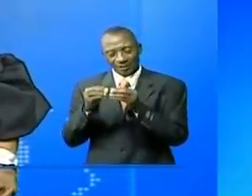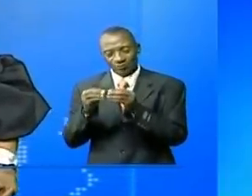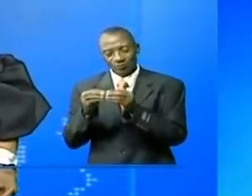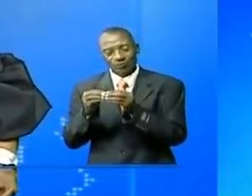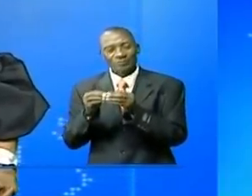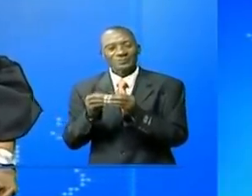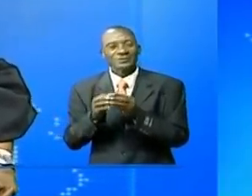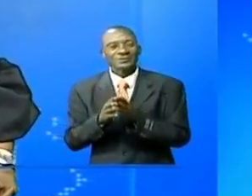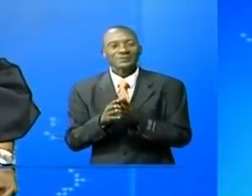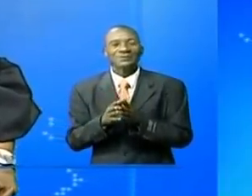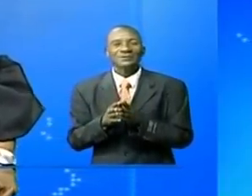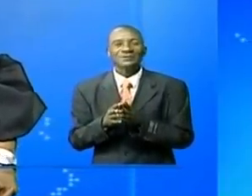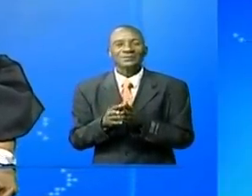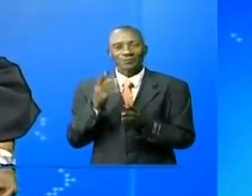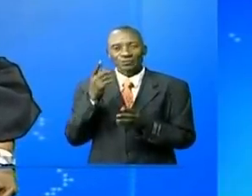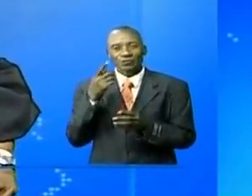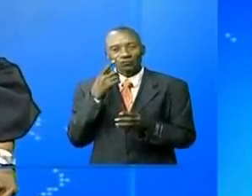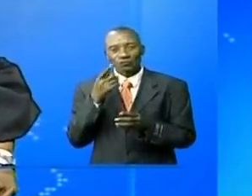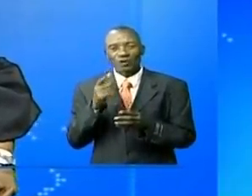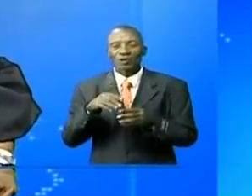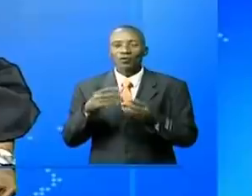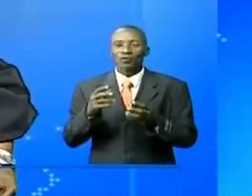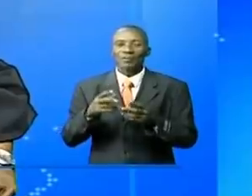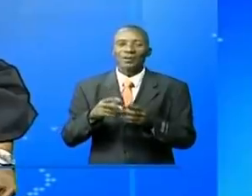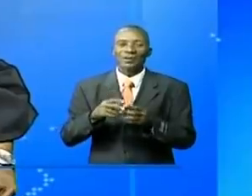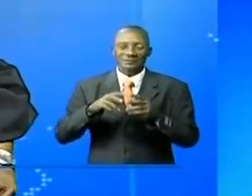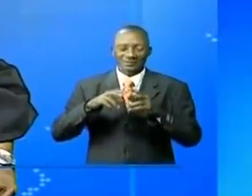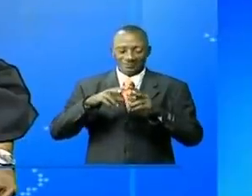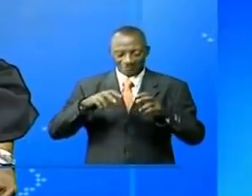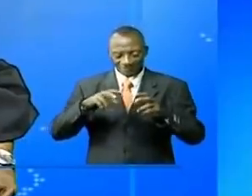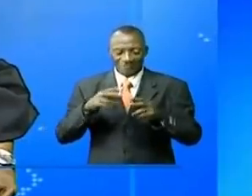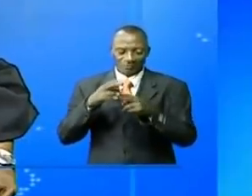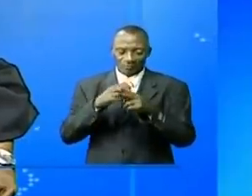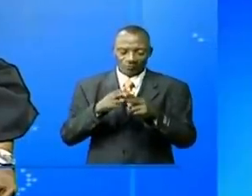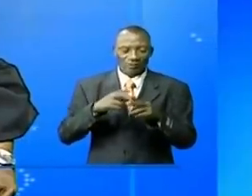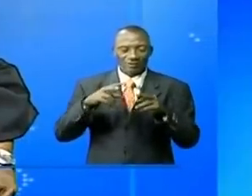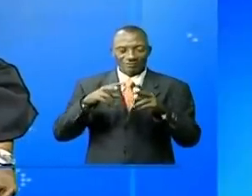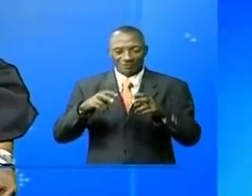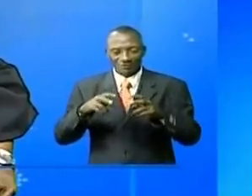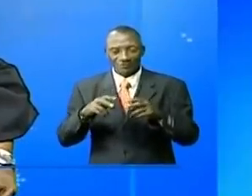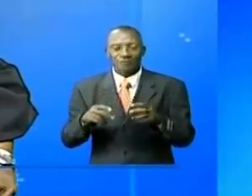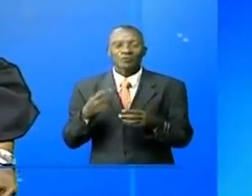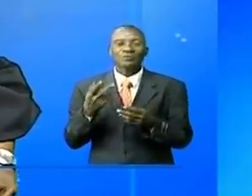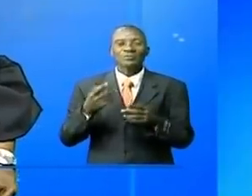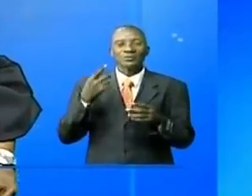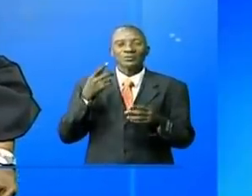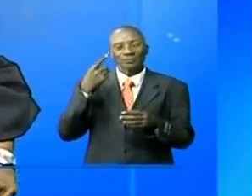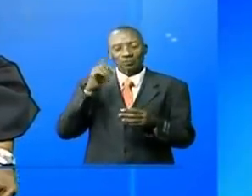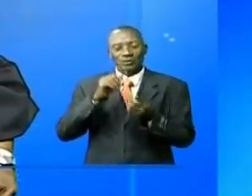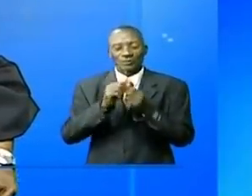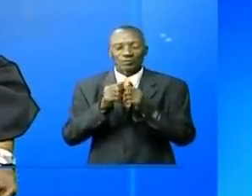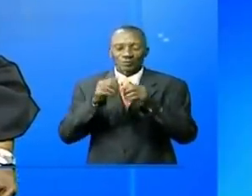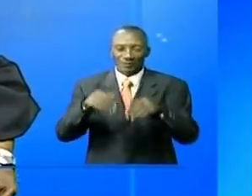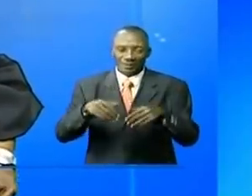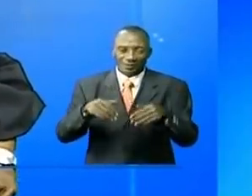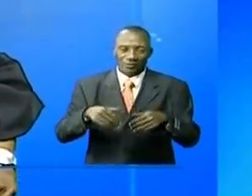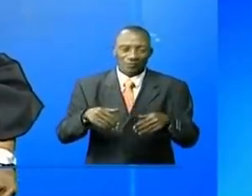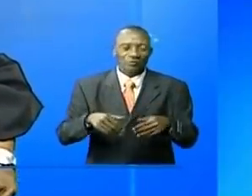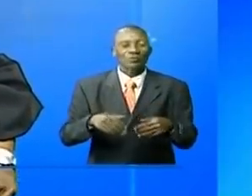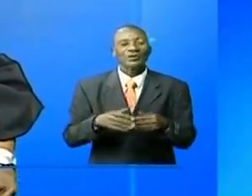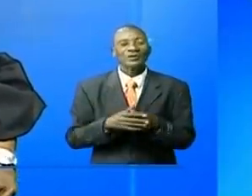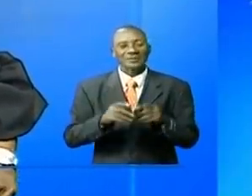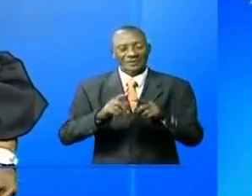de vérification des capacités techniques en ressources humaines et équipements de l'opérateur agricole Laouka. Grâce